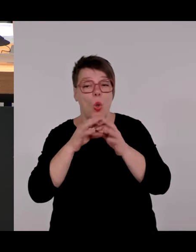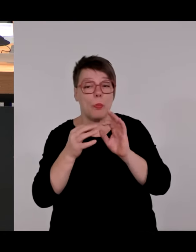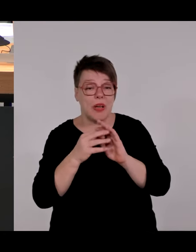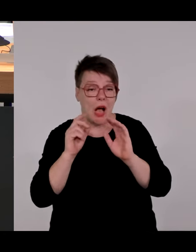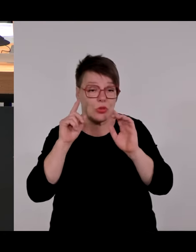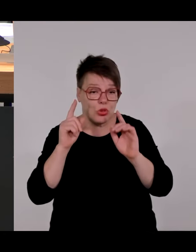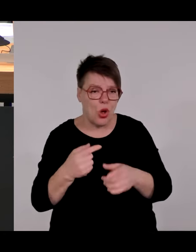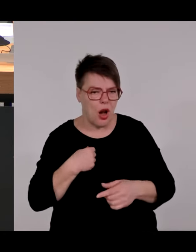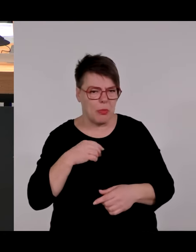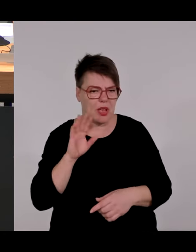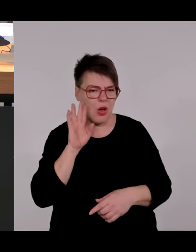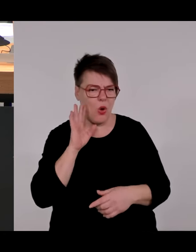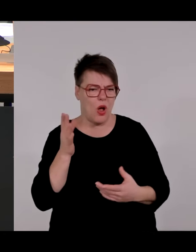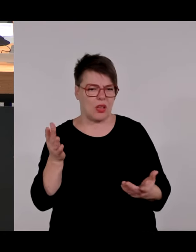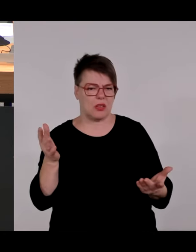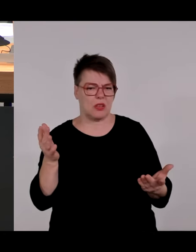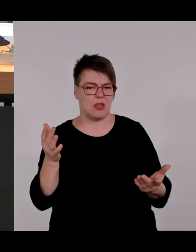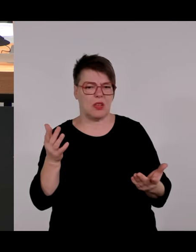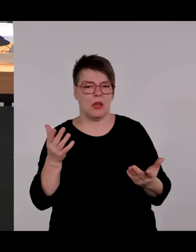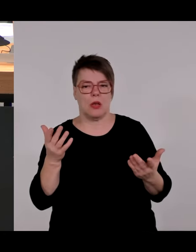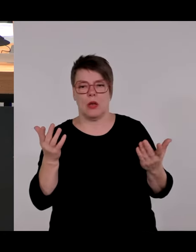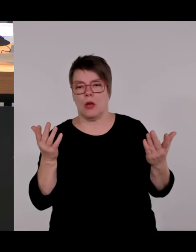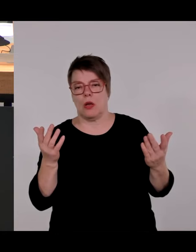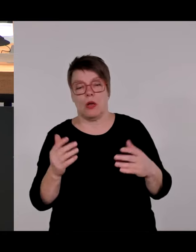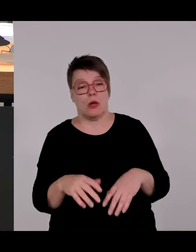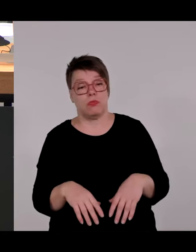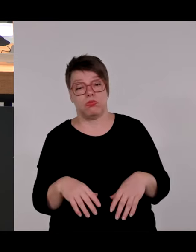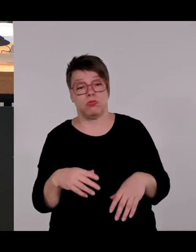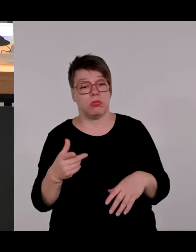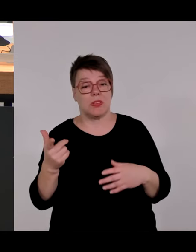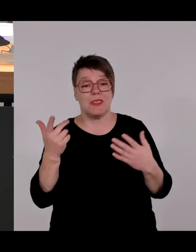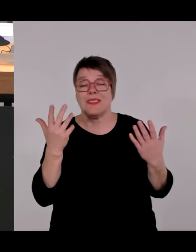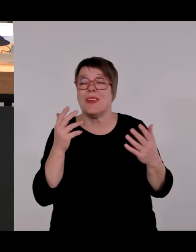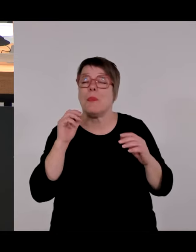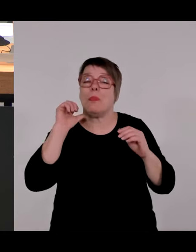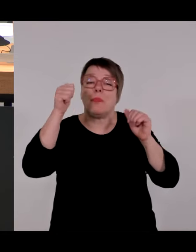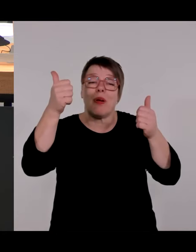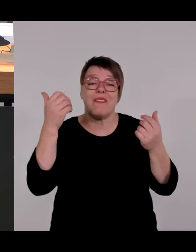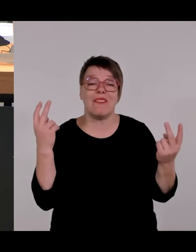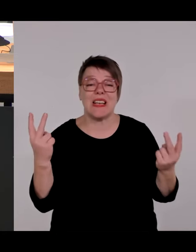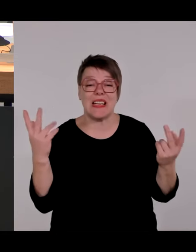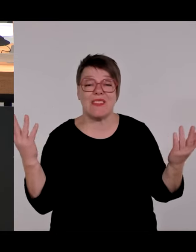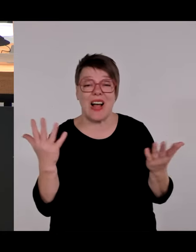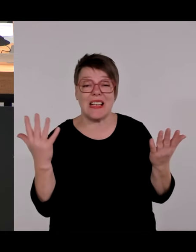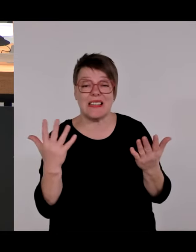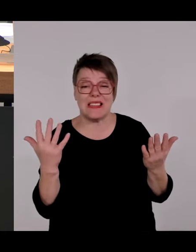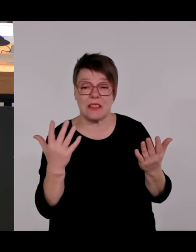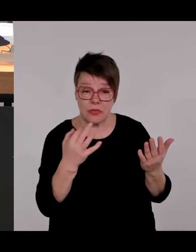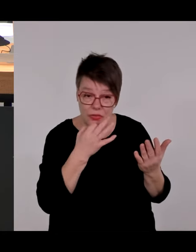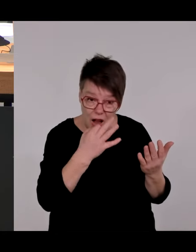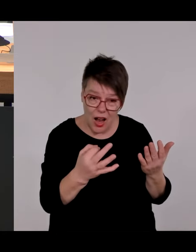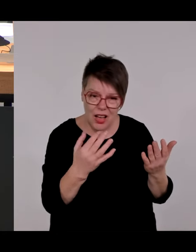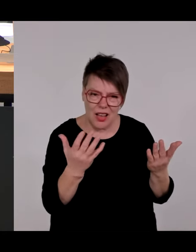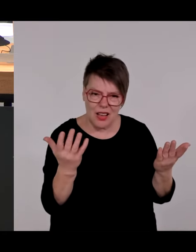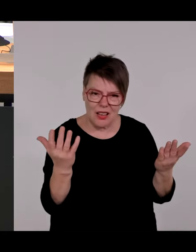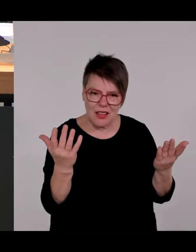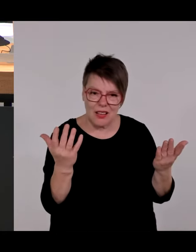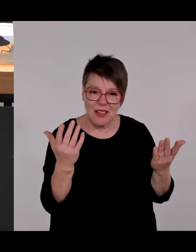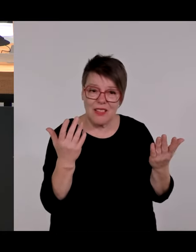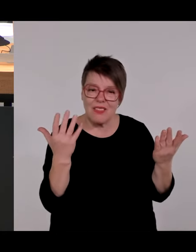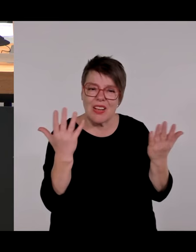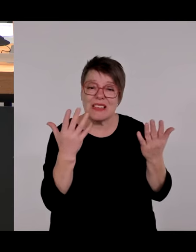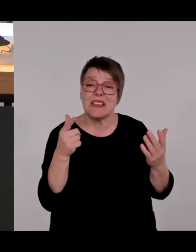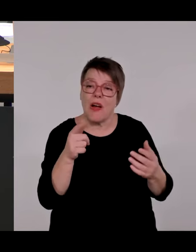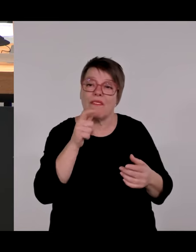dem Zaun war so eine Nummer. Davon sollten wir Abstand nehmen. Ja? Also lassen Sie uns bitte über Lösungen reden, die wirklich an die Ursachen gehen, die